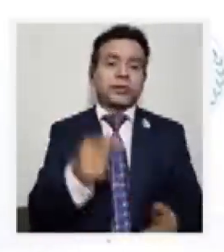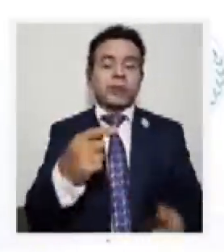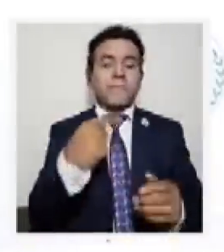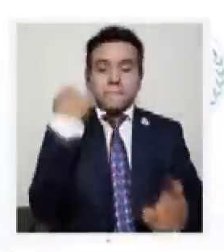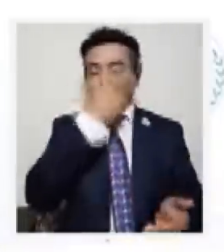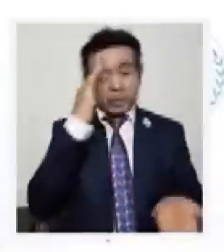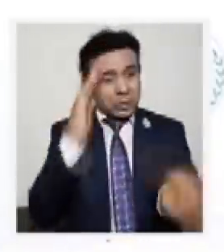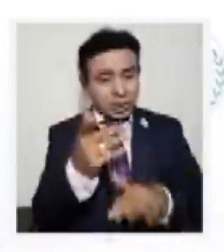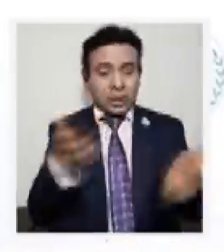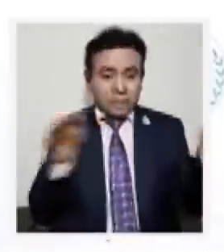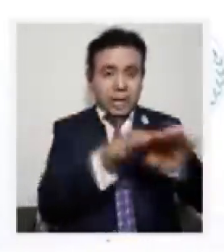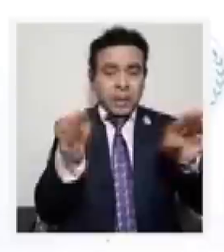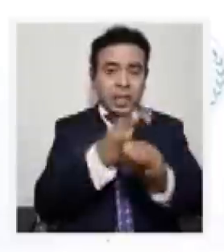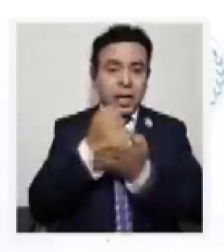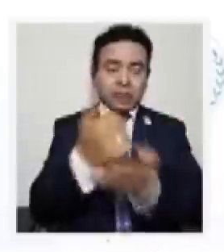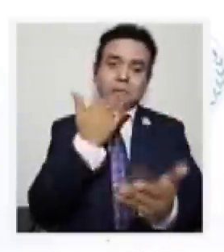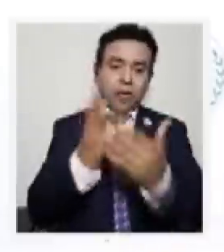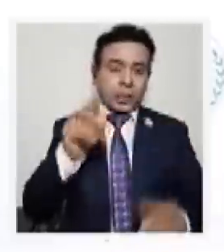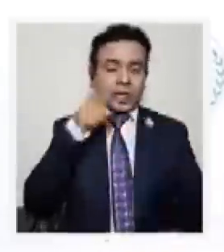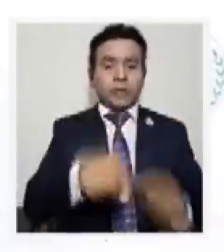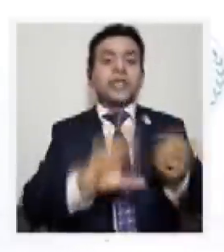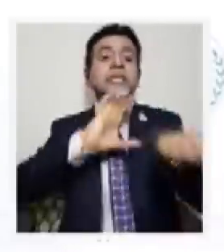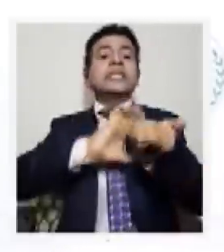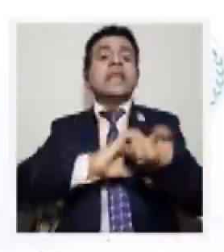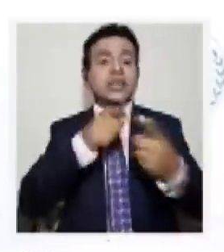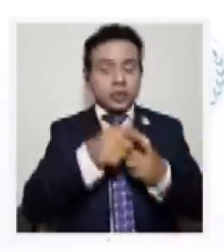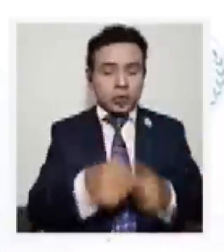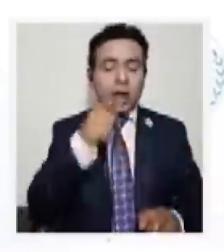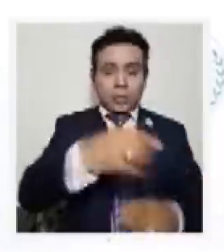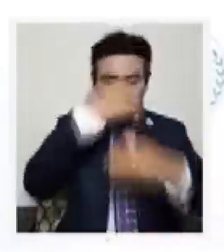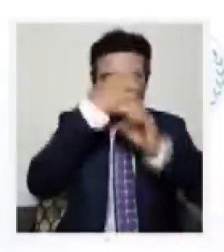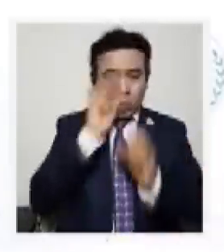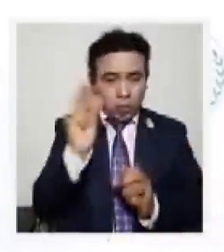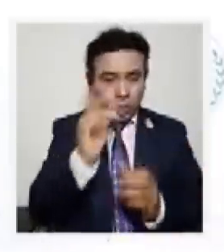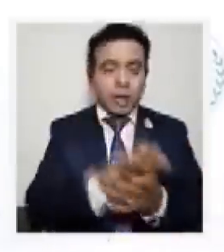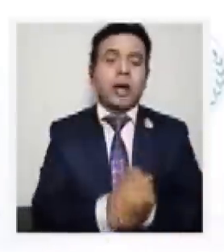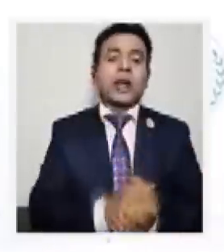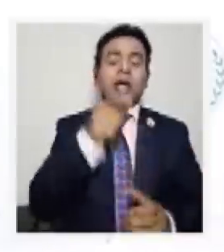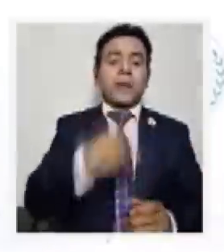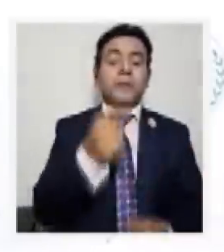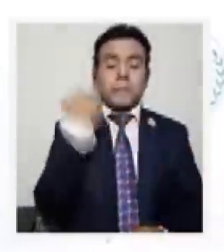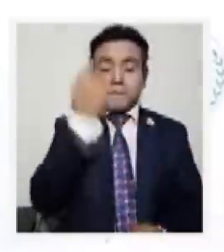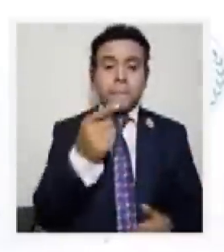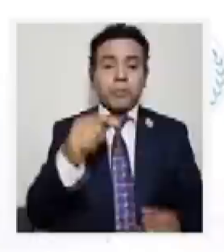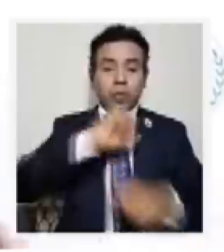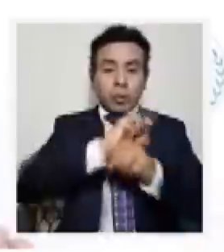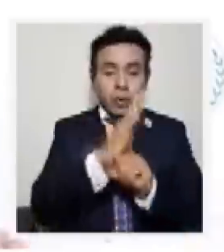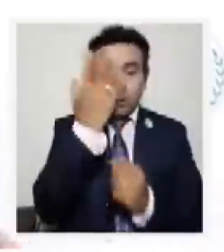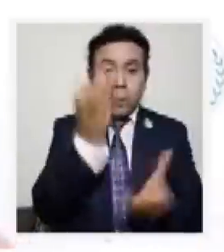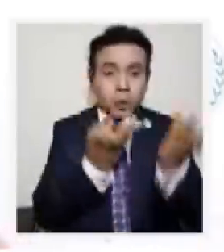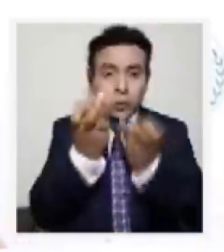যেমন চিকিৎসক এবং অন্যান্য স্বাস্থ্যকর্মী, যার মধ্যে আছেন ফার্মাসিস্ট, যার মধ্যে আছেন পরিসংখ্যানবিদ, যার মধ্যে